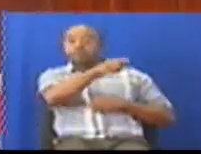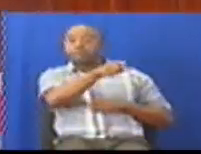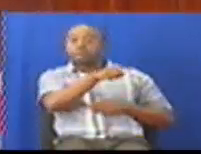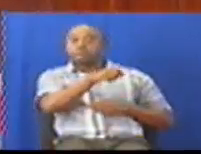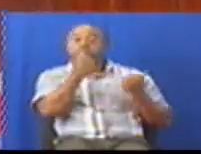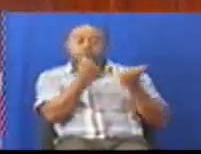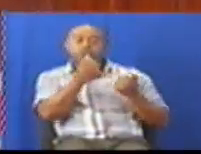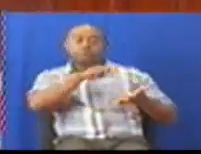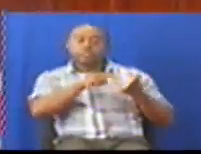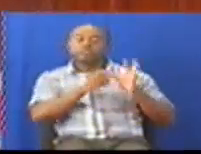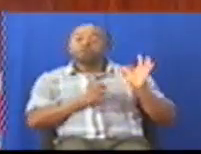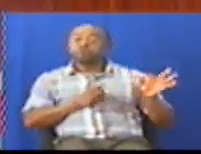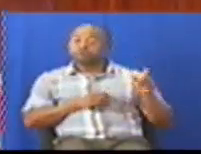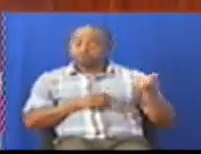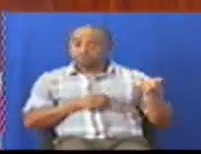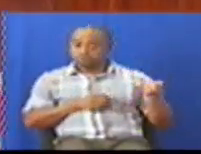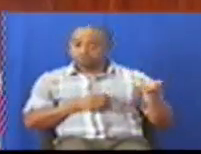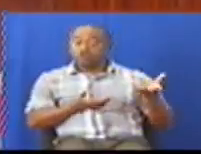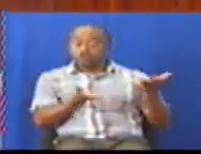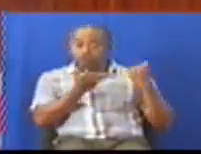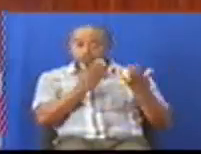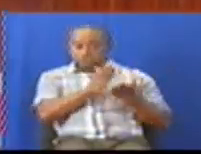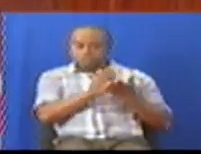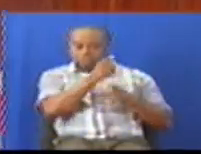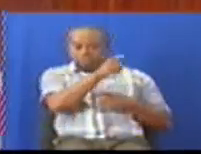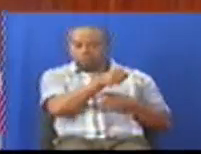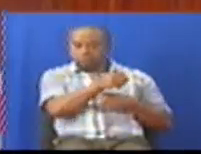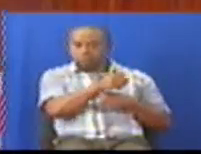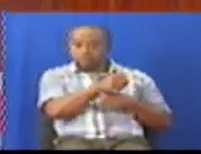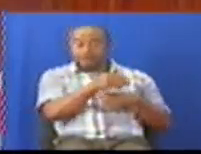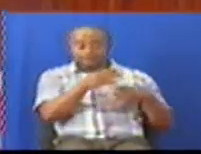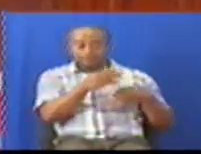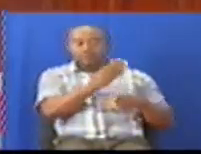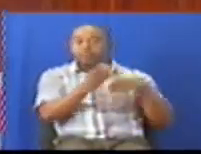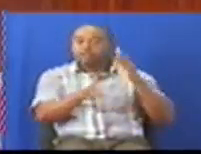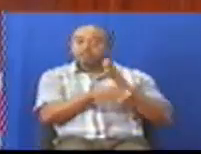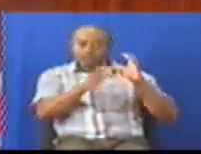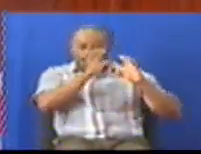mliojiwekea, mpango mzuri wa kuhakikisha kwamba mtakwenda kujenga